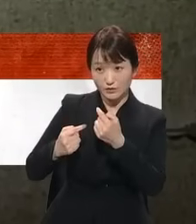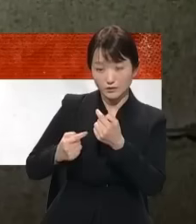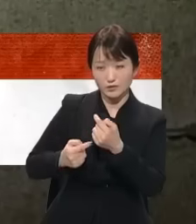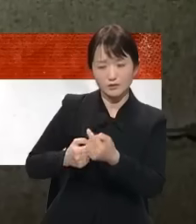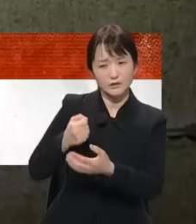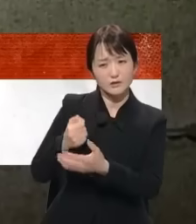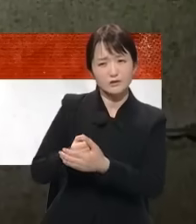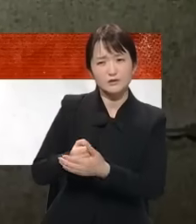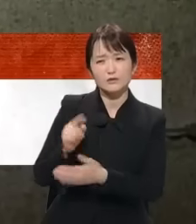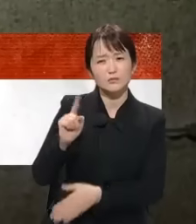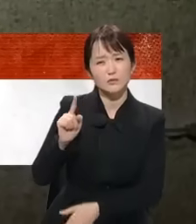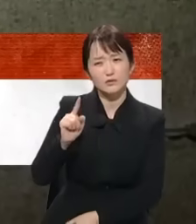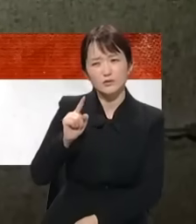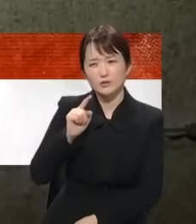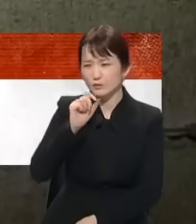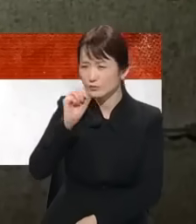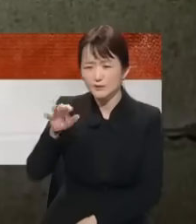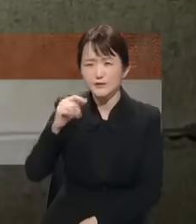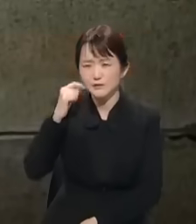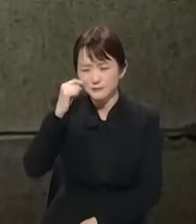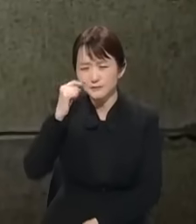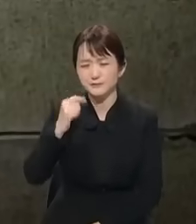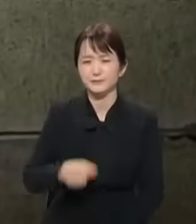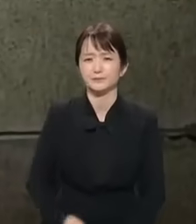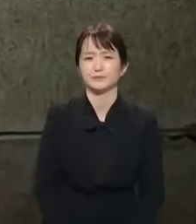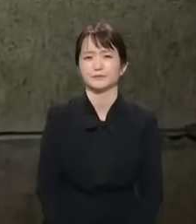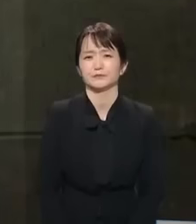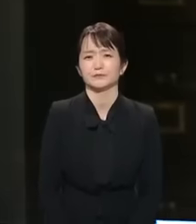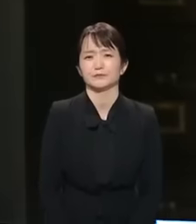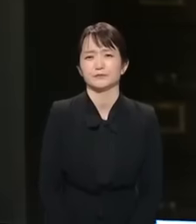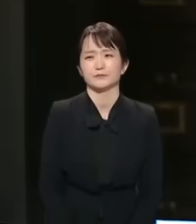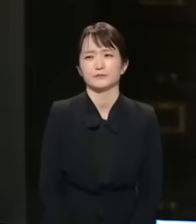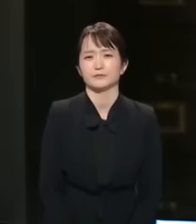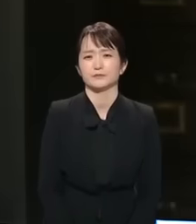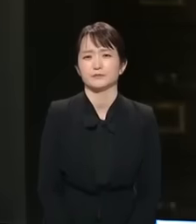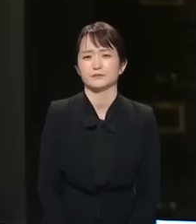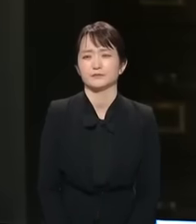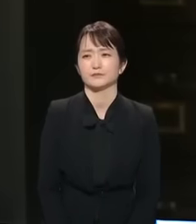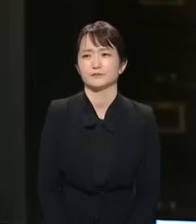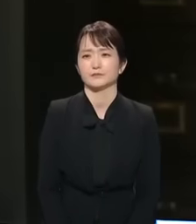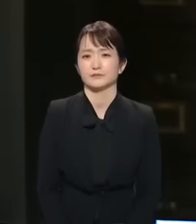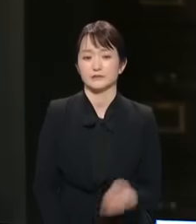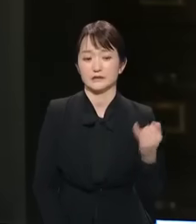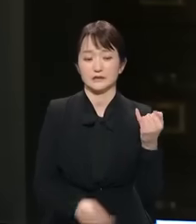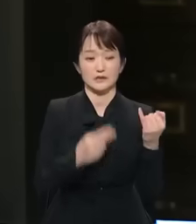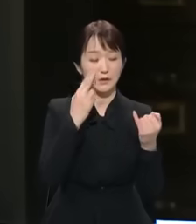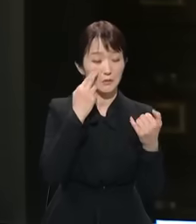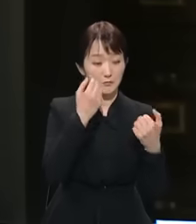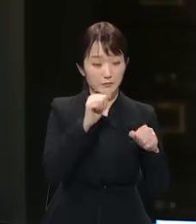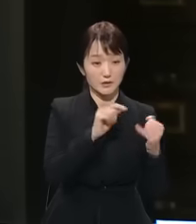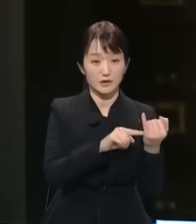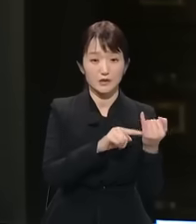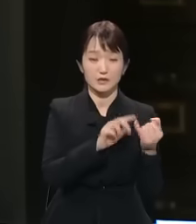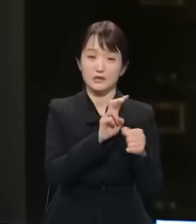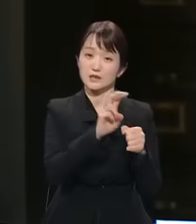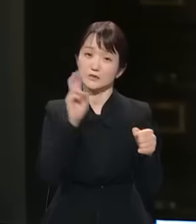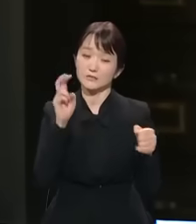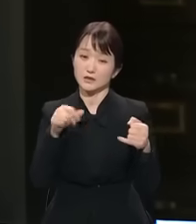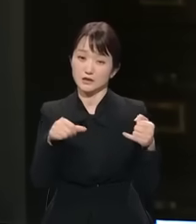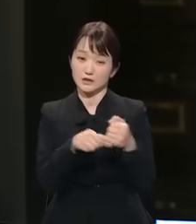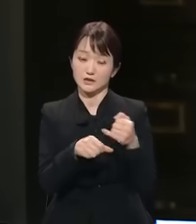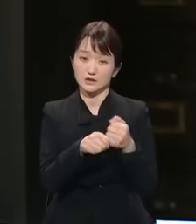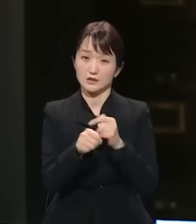말을 못하겠는 게 그런 거지. 그러니까 이 해당 여배우가 20년 전에 사귀었던 그